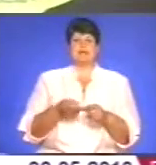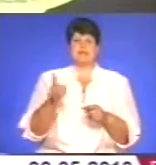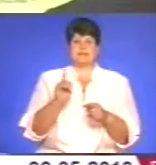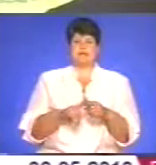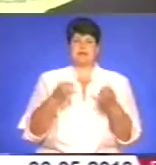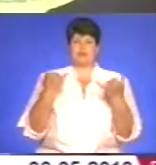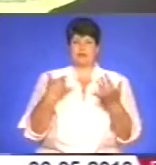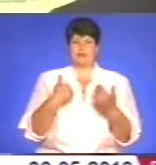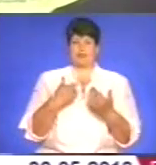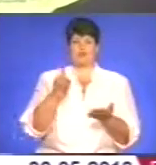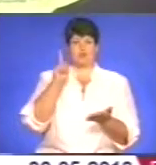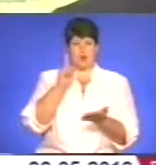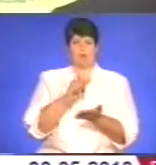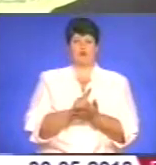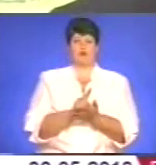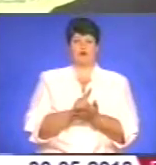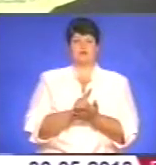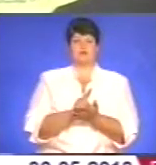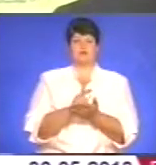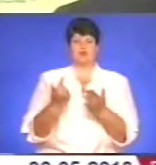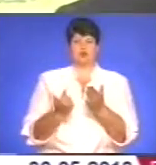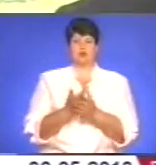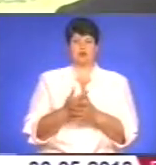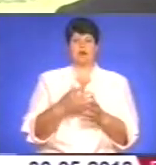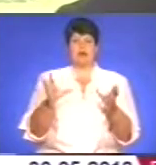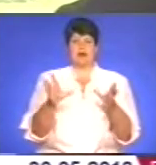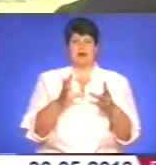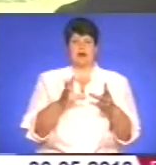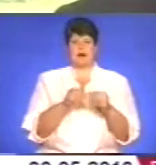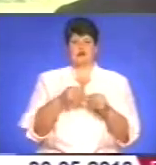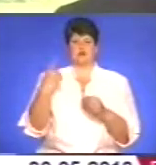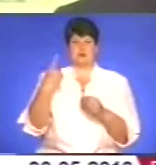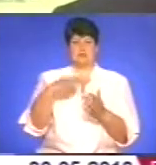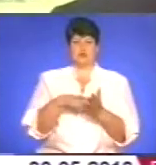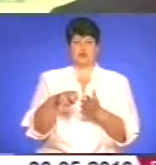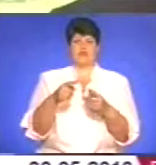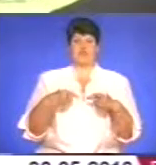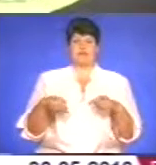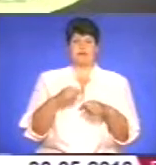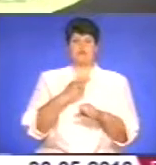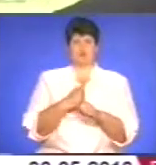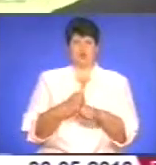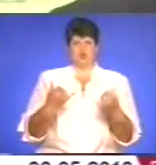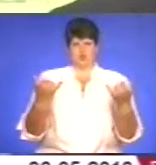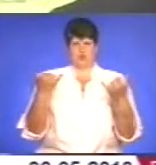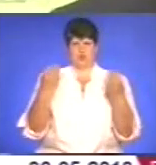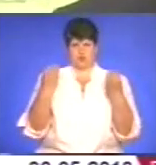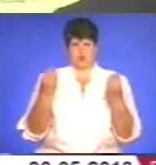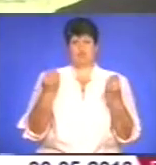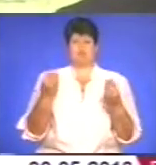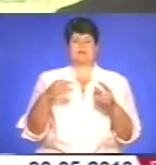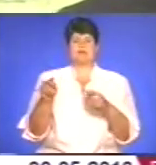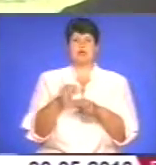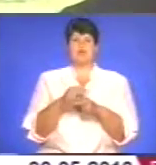нас зобов'язує знову ж таки разом з обласним поштовим відділенням зробити сучасні ремонти в